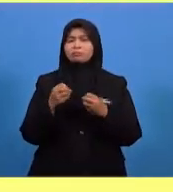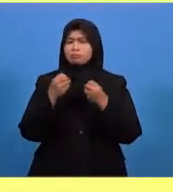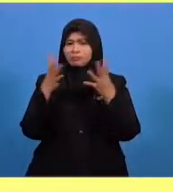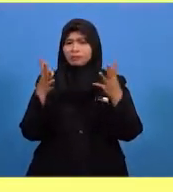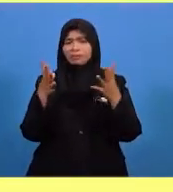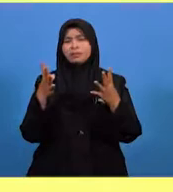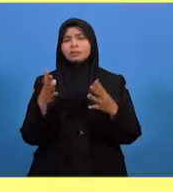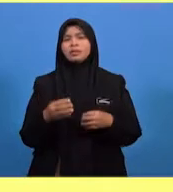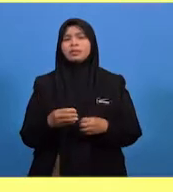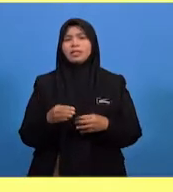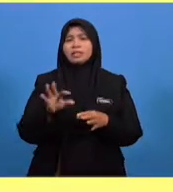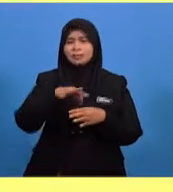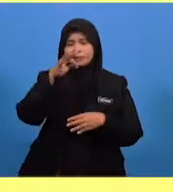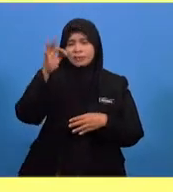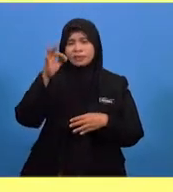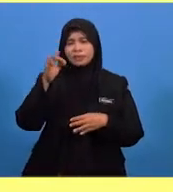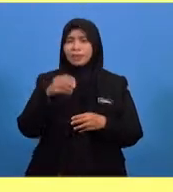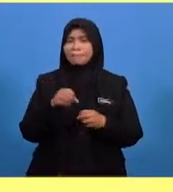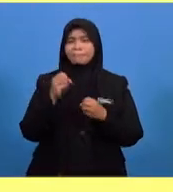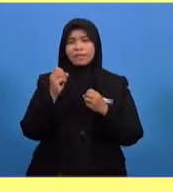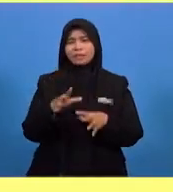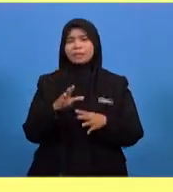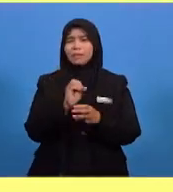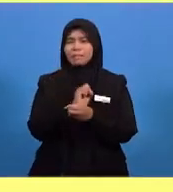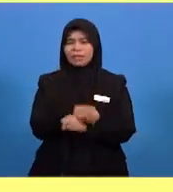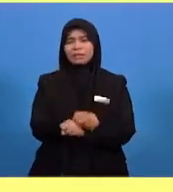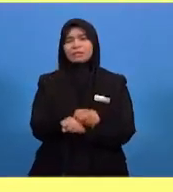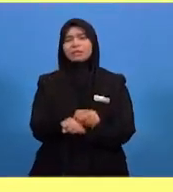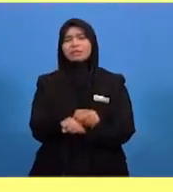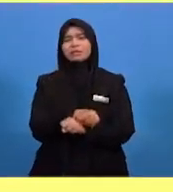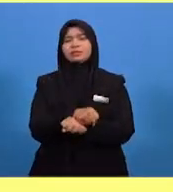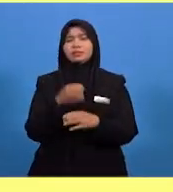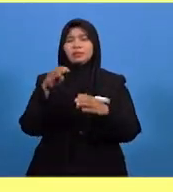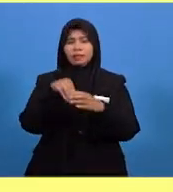dalam kalangan penduduk tempatan